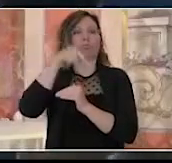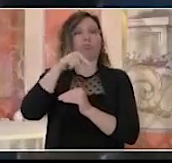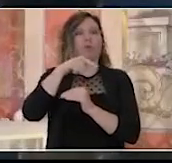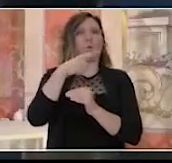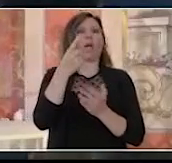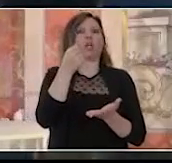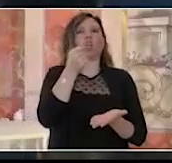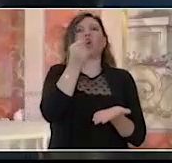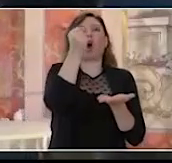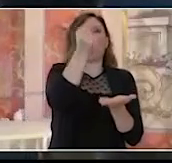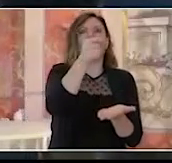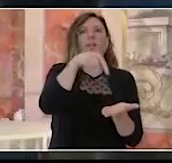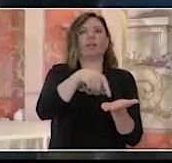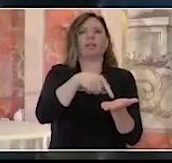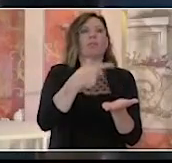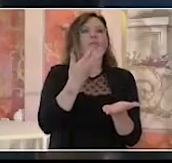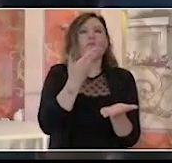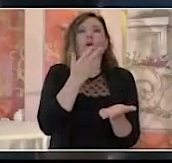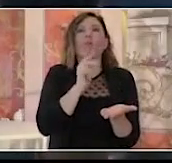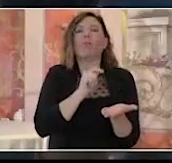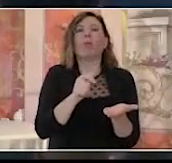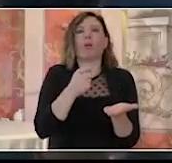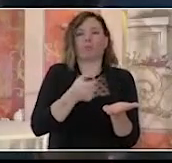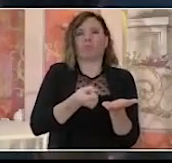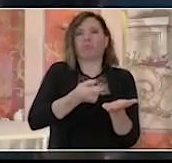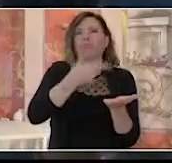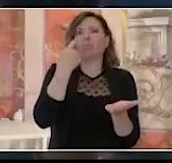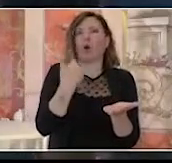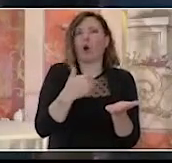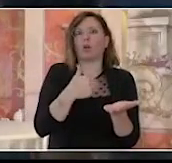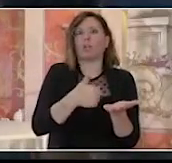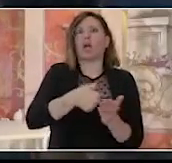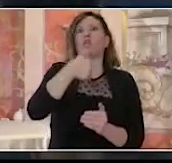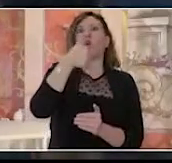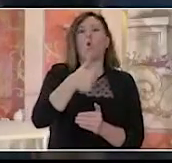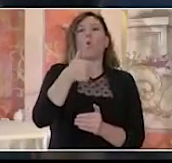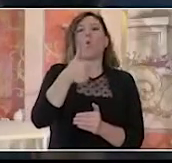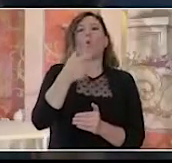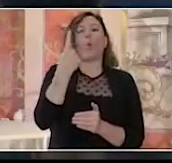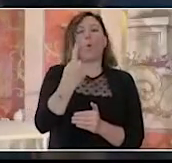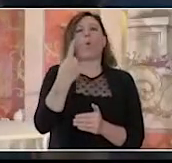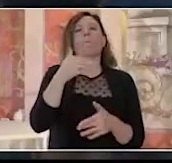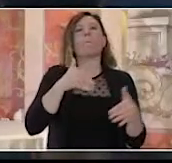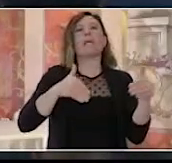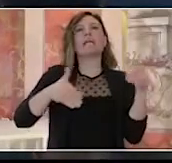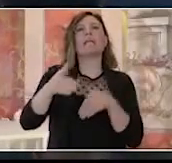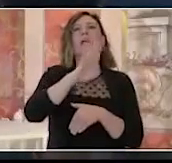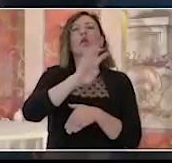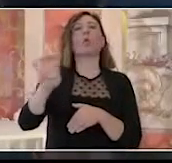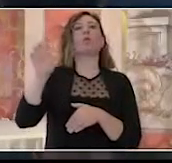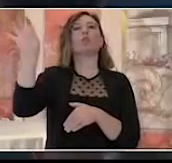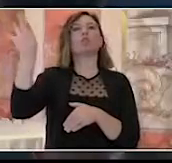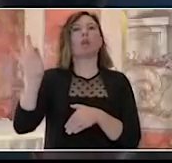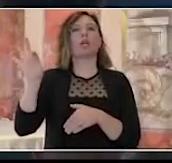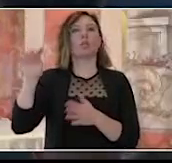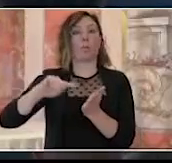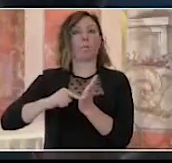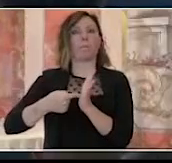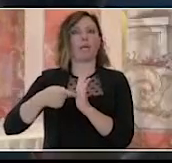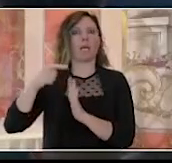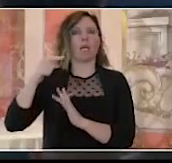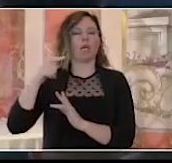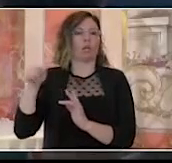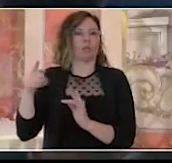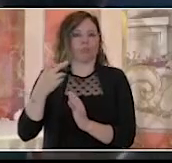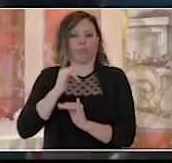bel sorriso perché 1.400.000.000 su questi quattro programmi, a cui se ne aggiungeranno